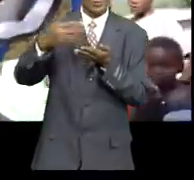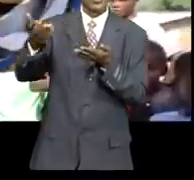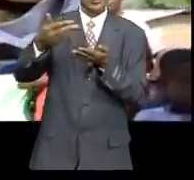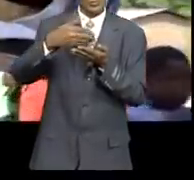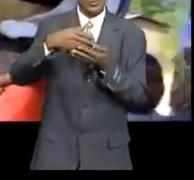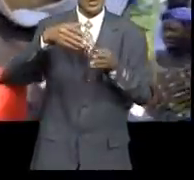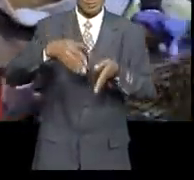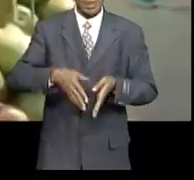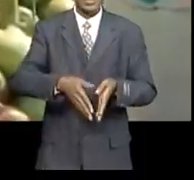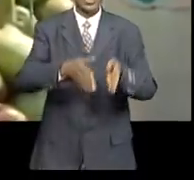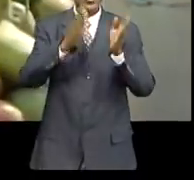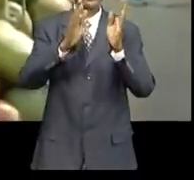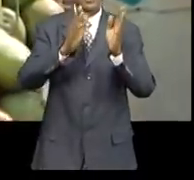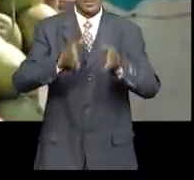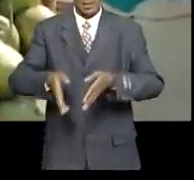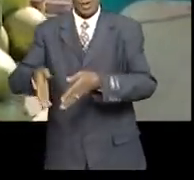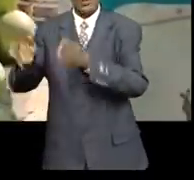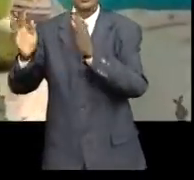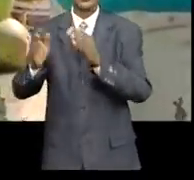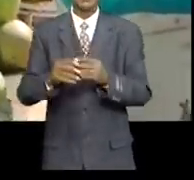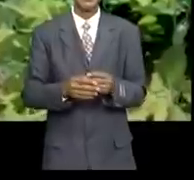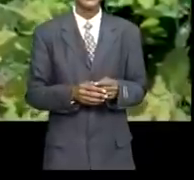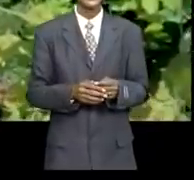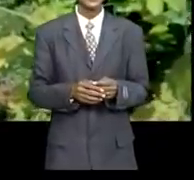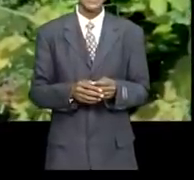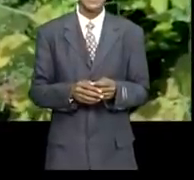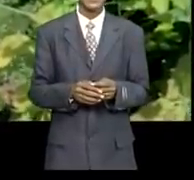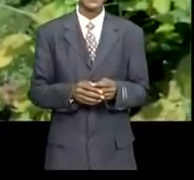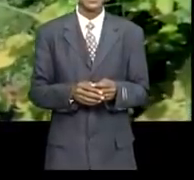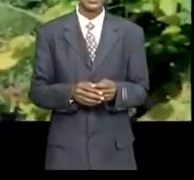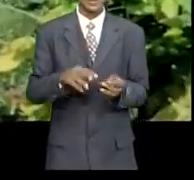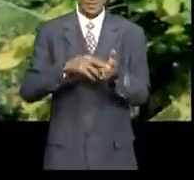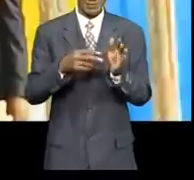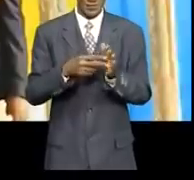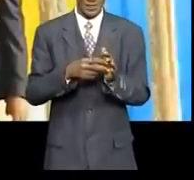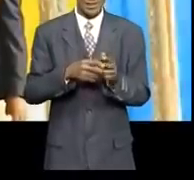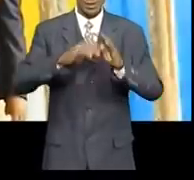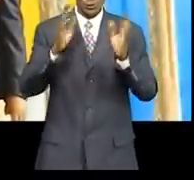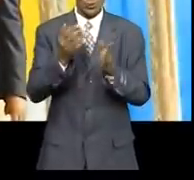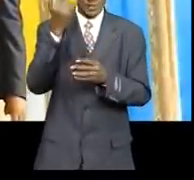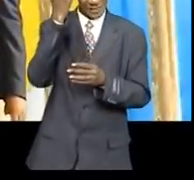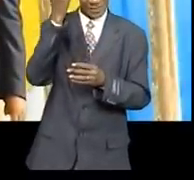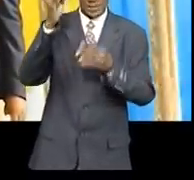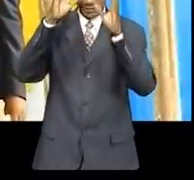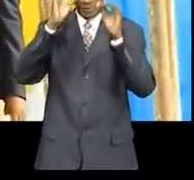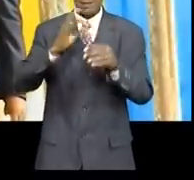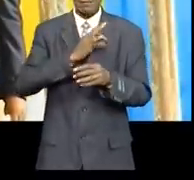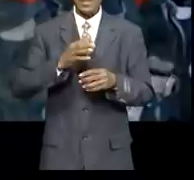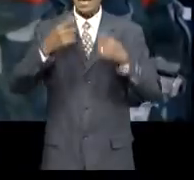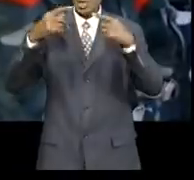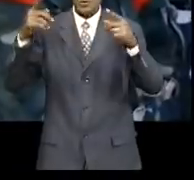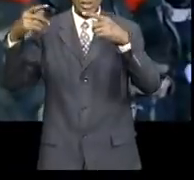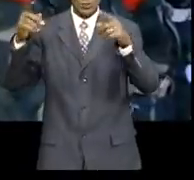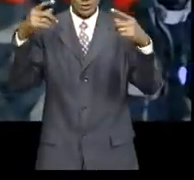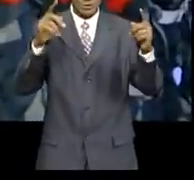RN27 et la RN4, résultat de la mise en place de l'état de siège institué par le chef de l'État et